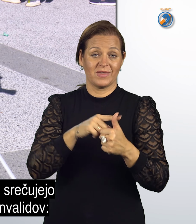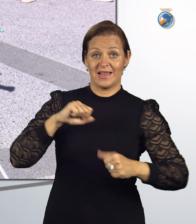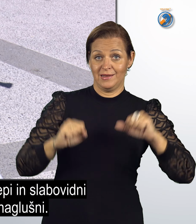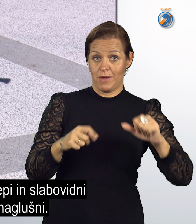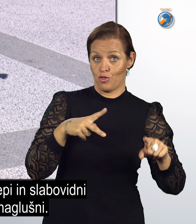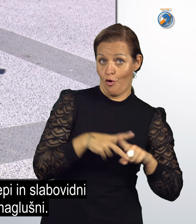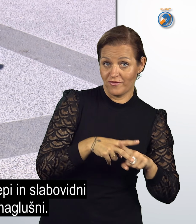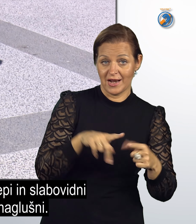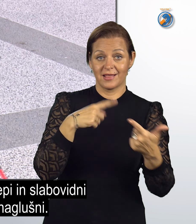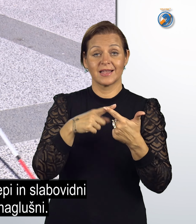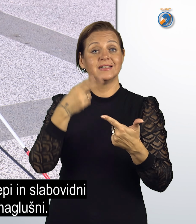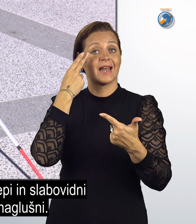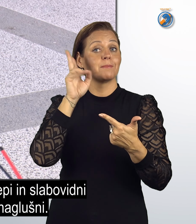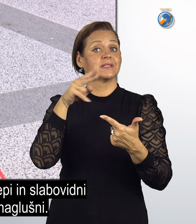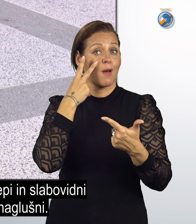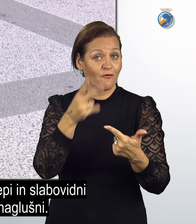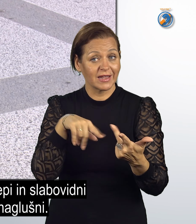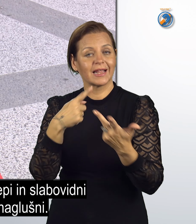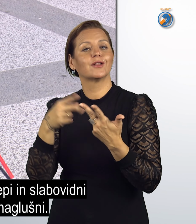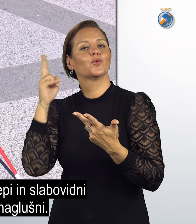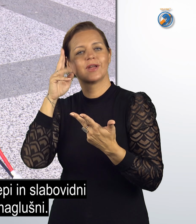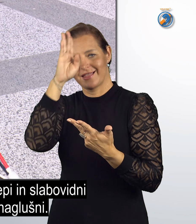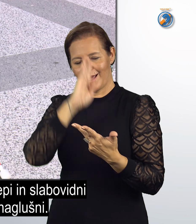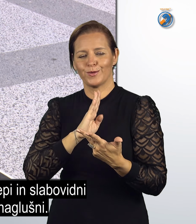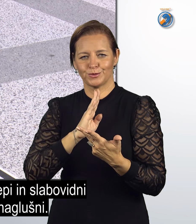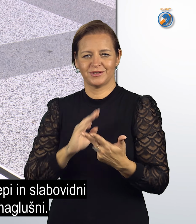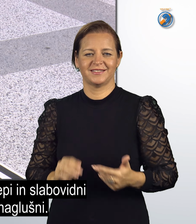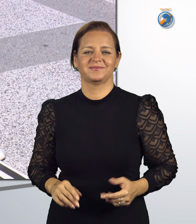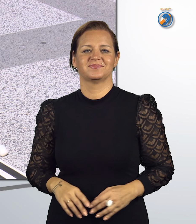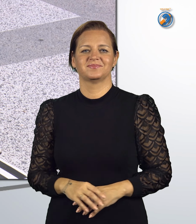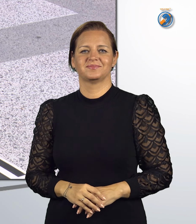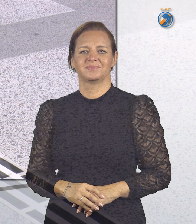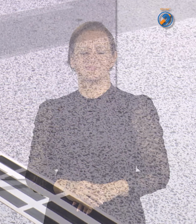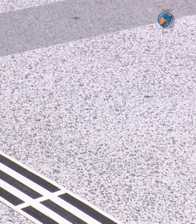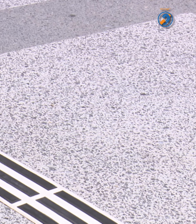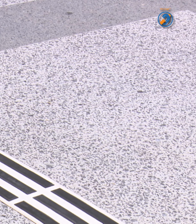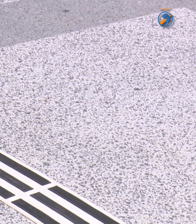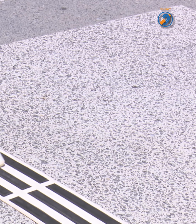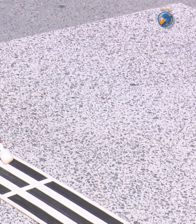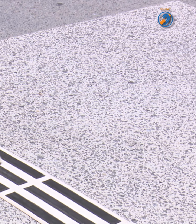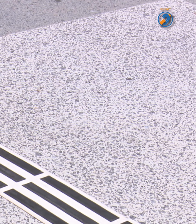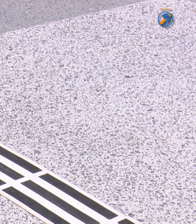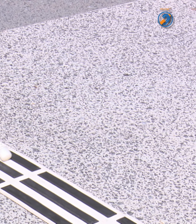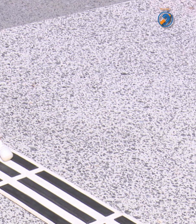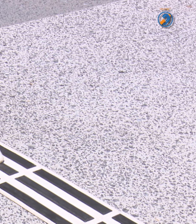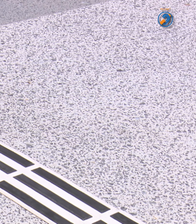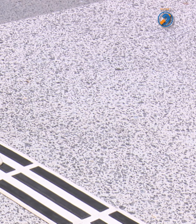invalidov: gibalno ovirani, slepi in slabovidni ter gluhi in naglušni.